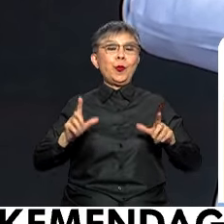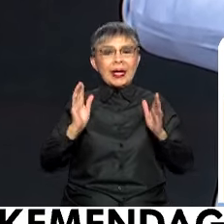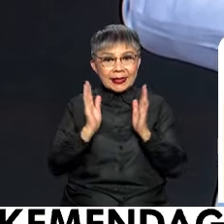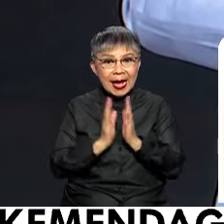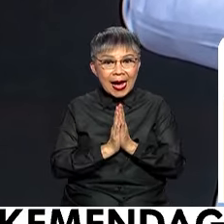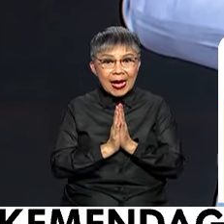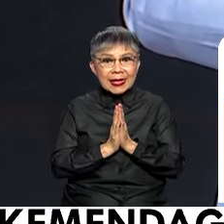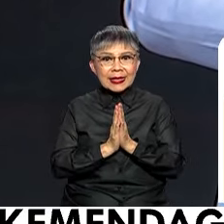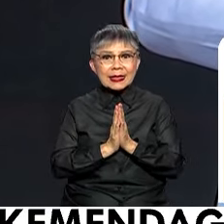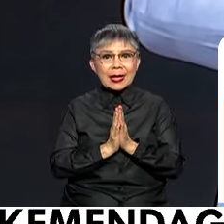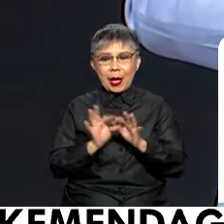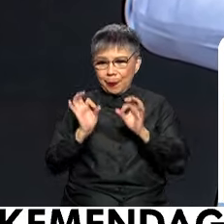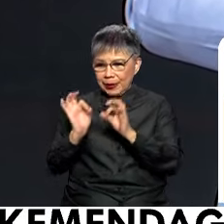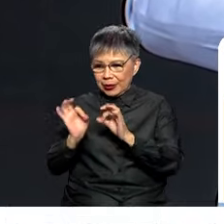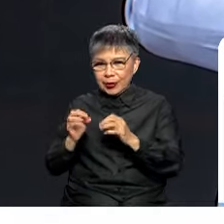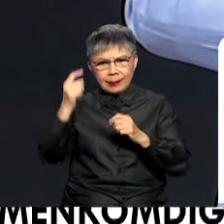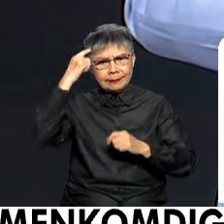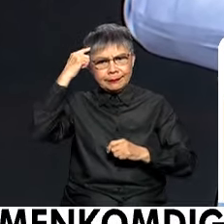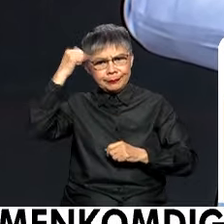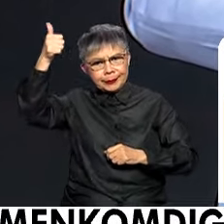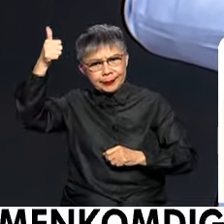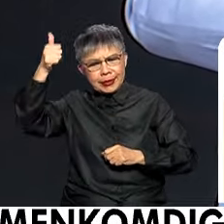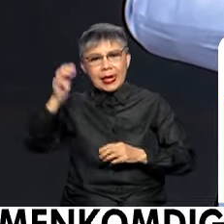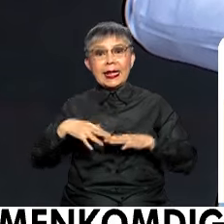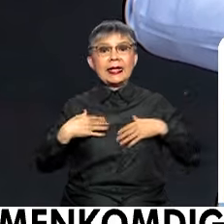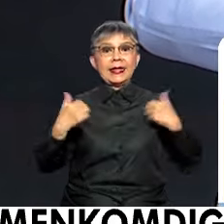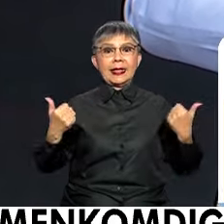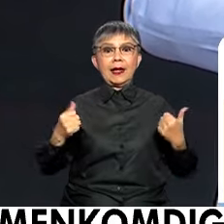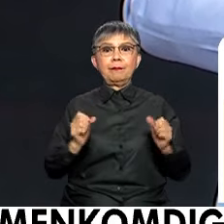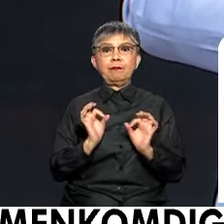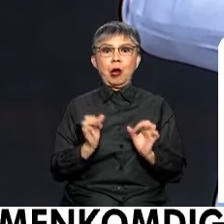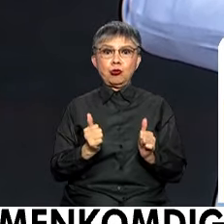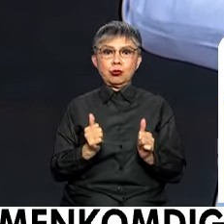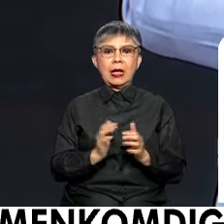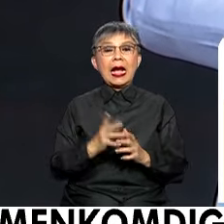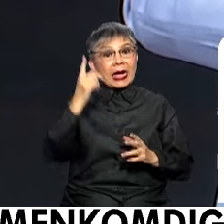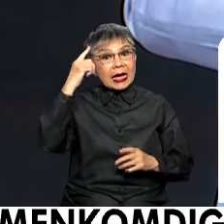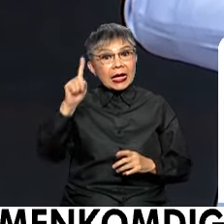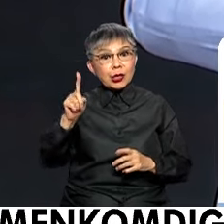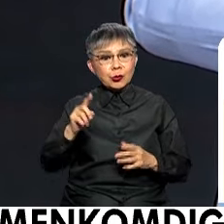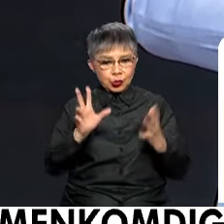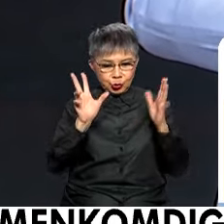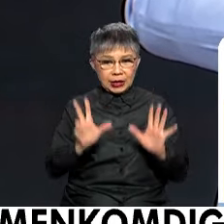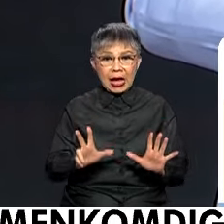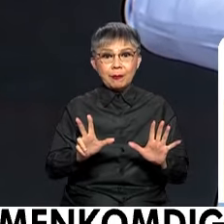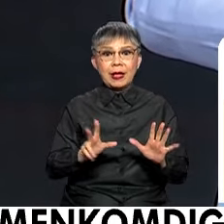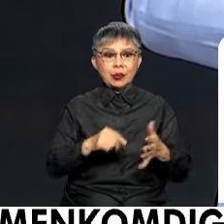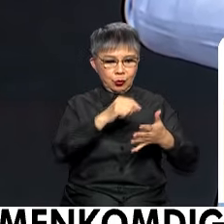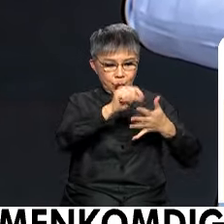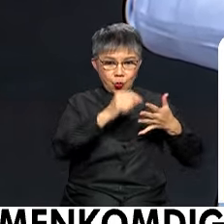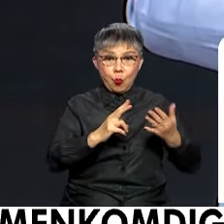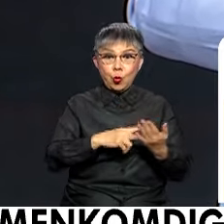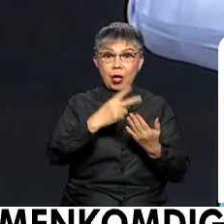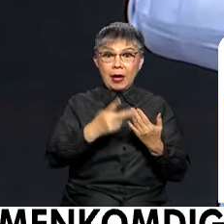serta pendidikannya cerdas dan kesehatan Oleh sebab itu ini delapan ini program